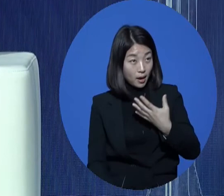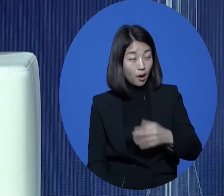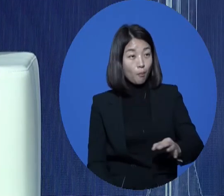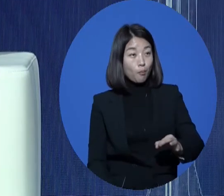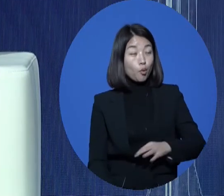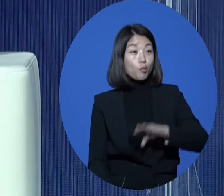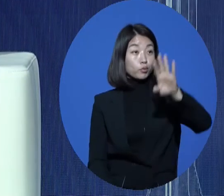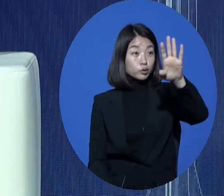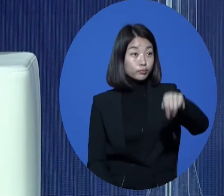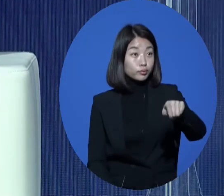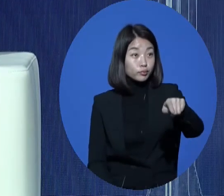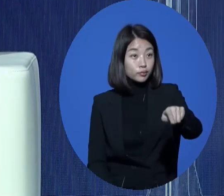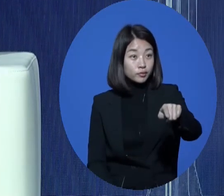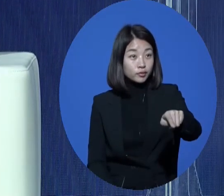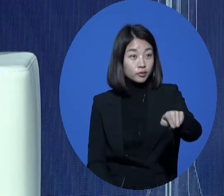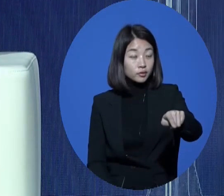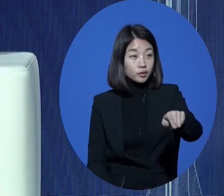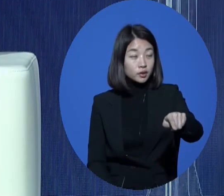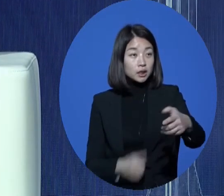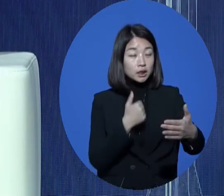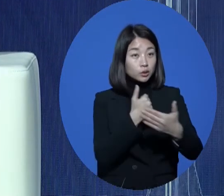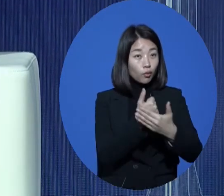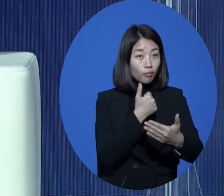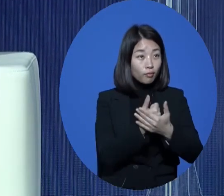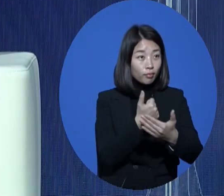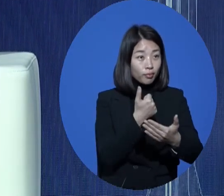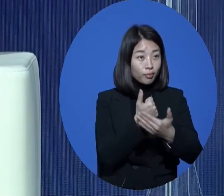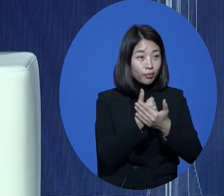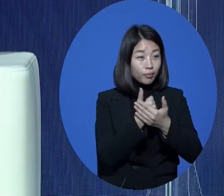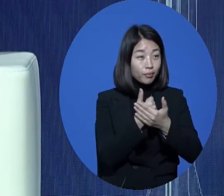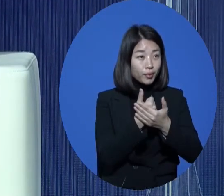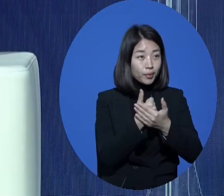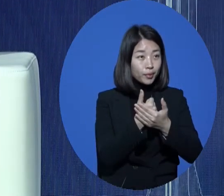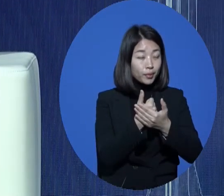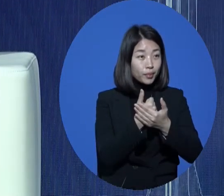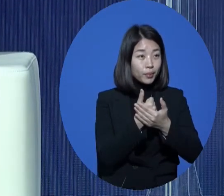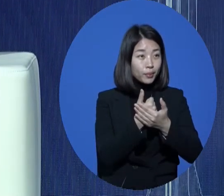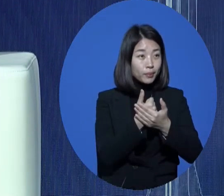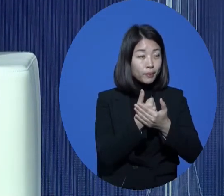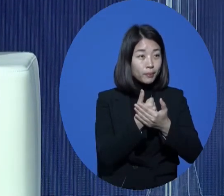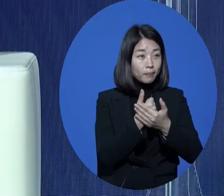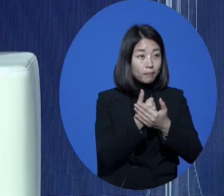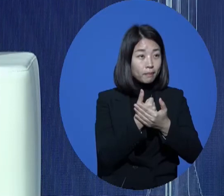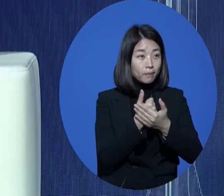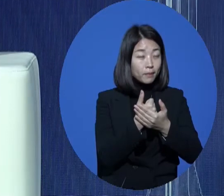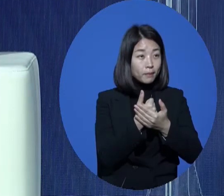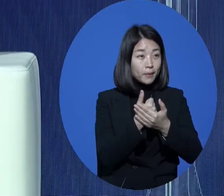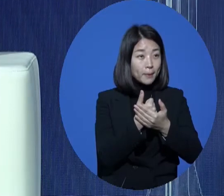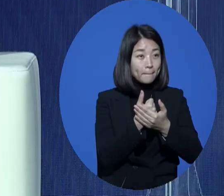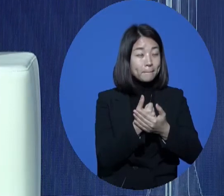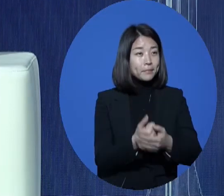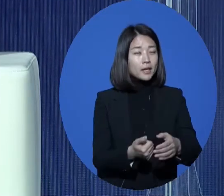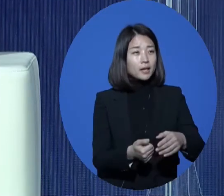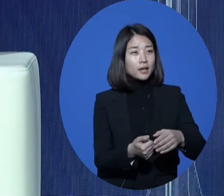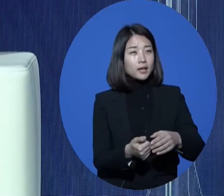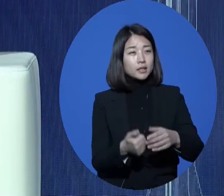감염병 시국에 지원 체계를 만들 수 있도록 강제할 수 있느냐,